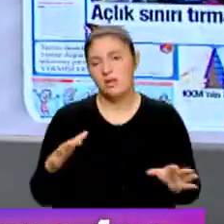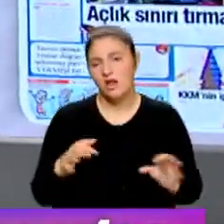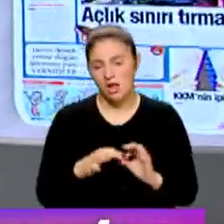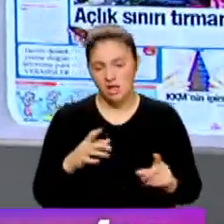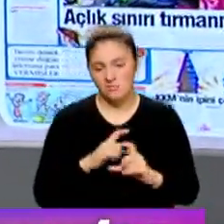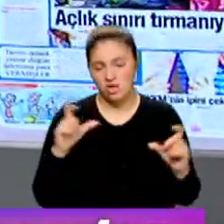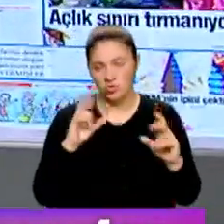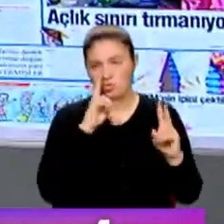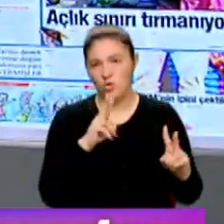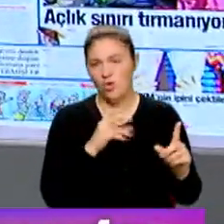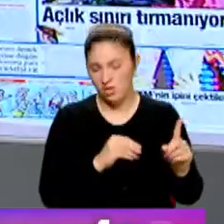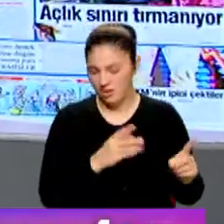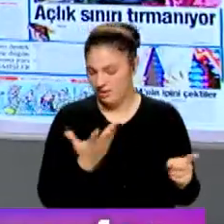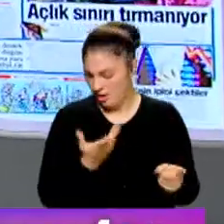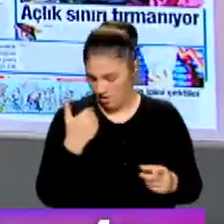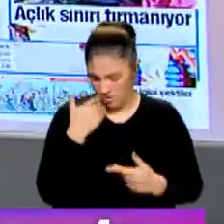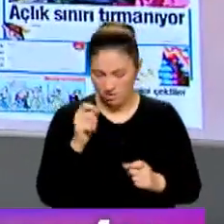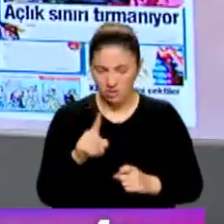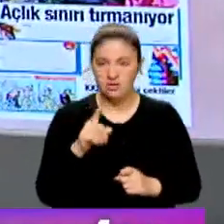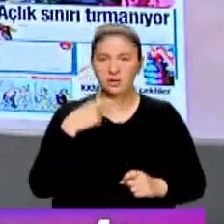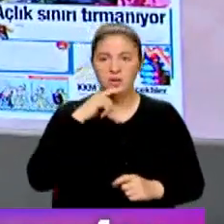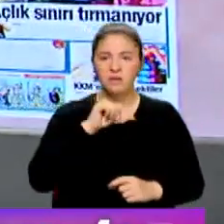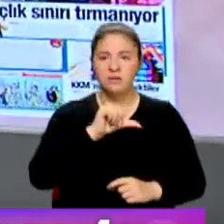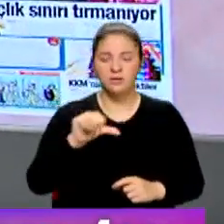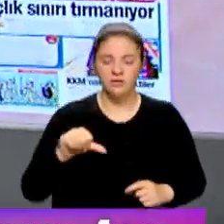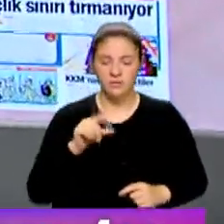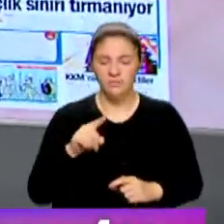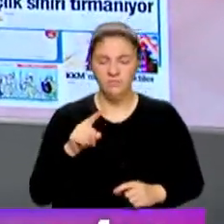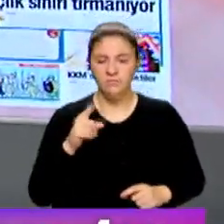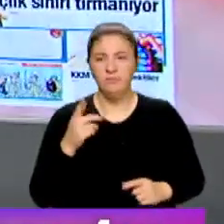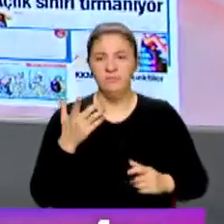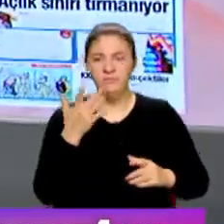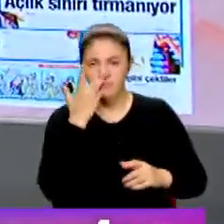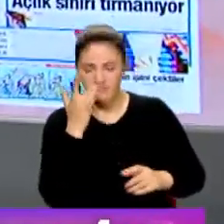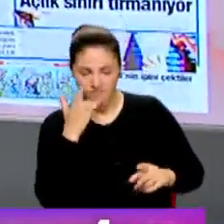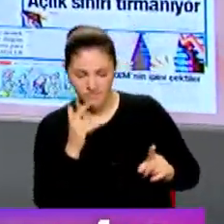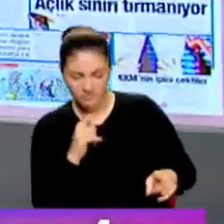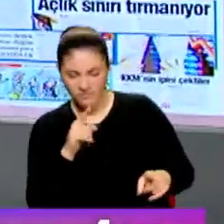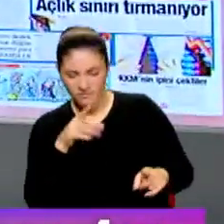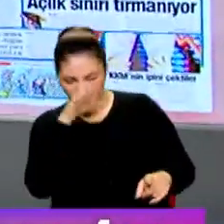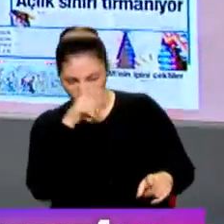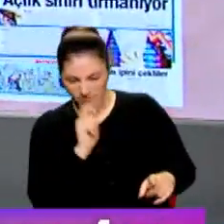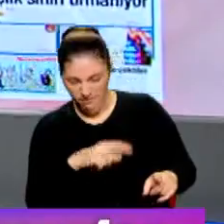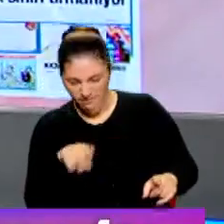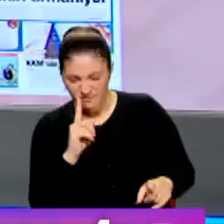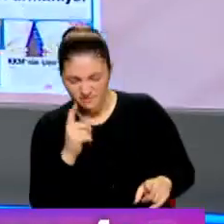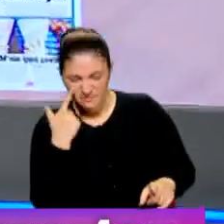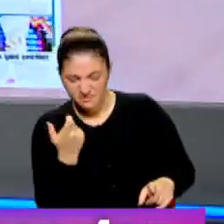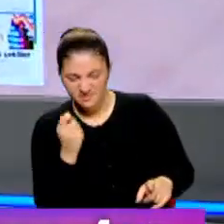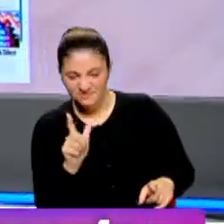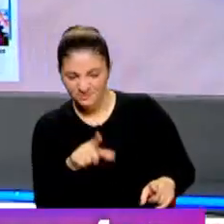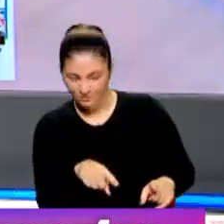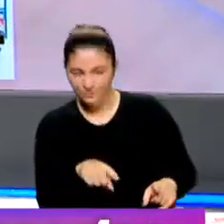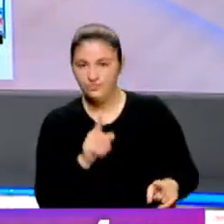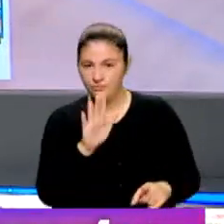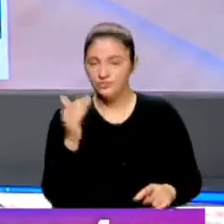ilgili manşete yansıyanları nedir aktaracağız. Zeytinyağındaki o tahşişe, yani o sahtekarlığa bir kere dikkat etmemiz